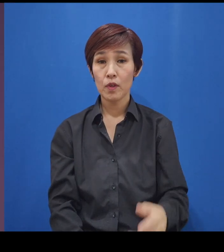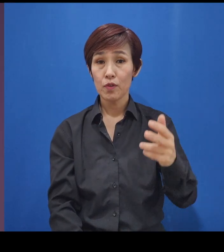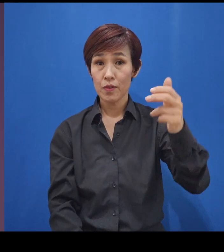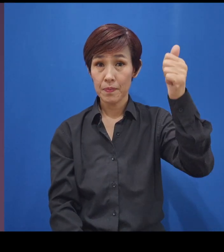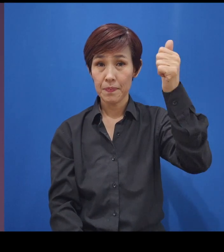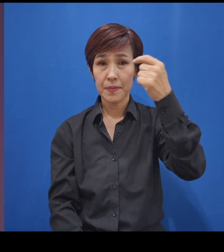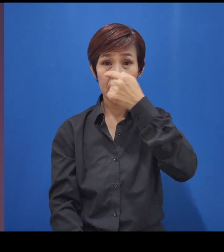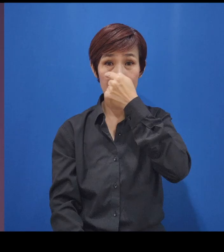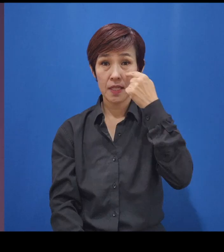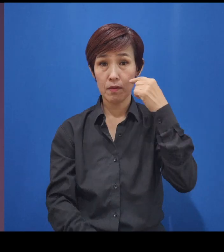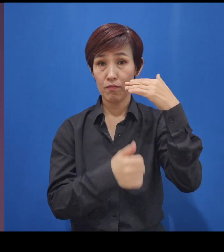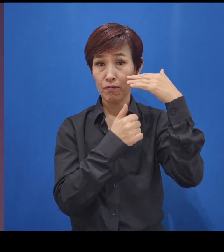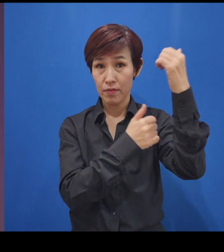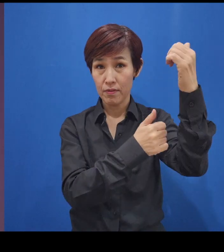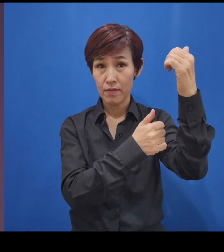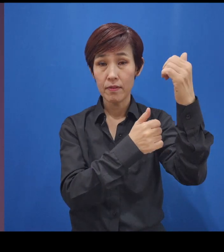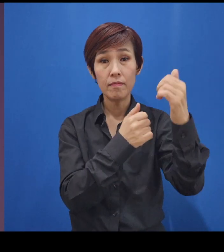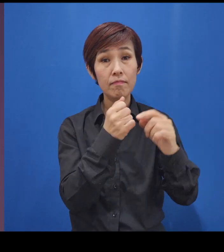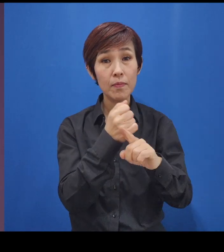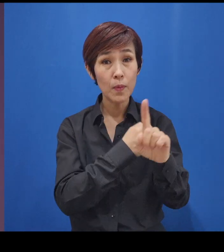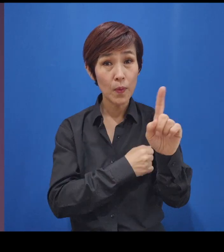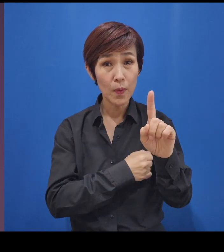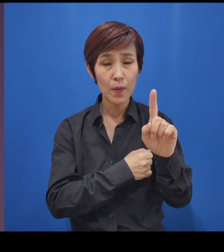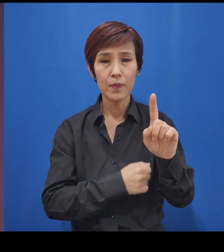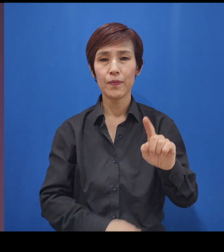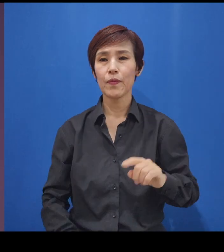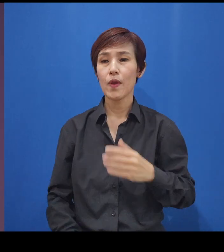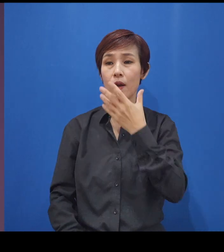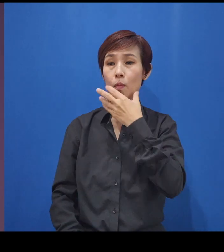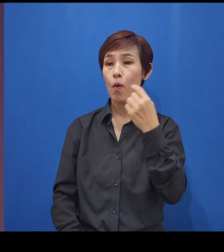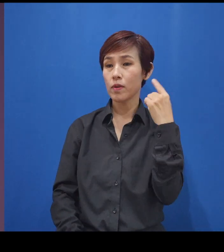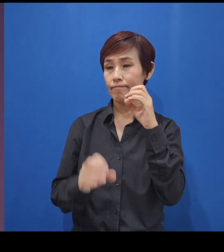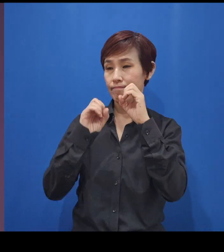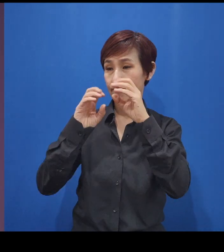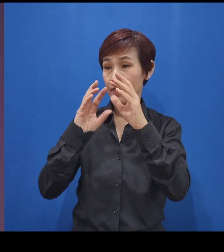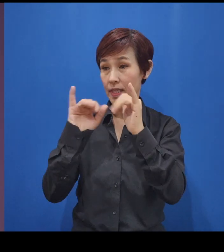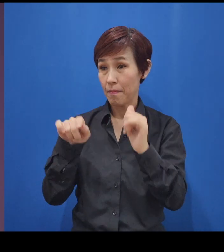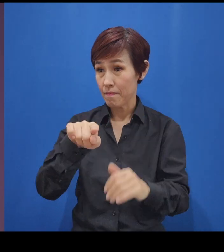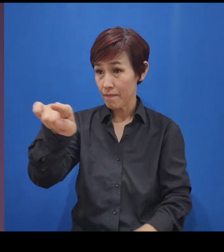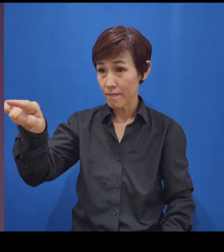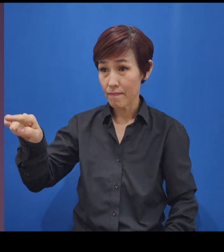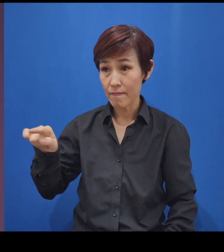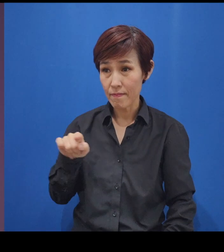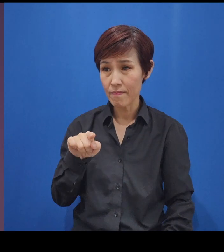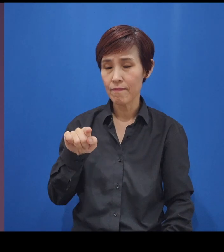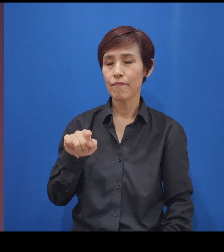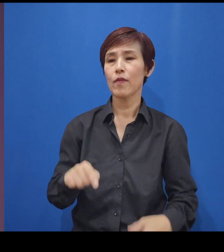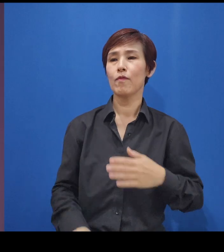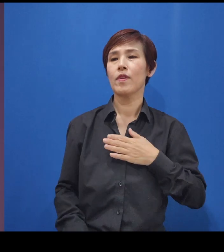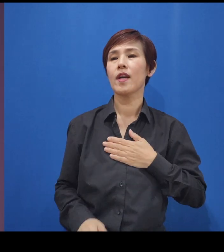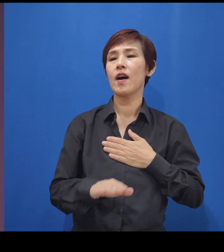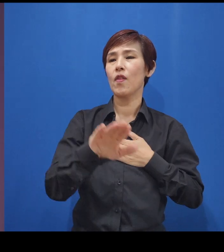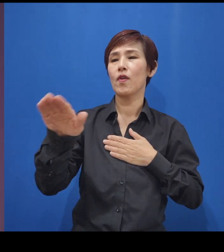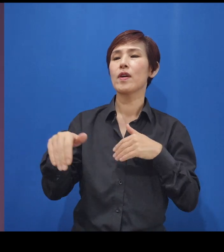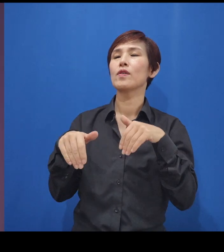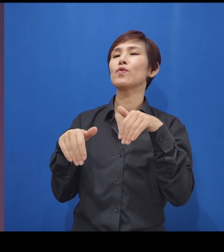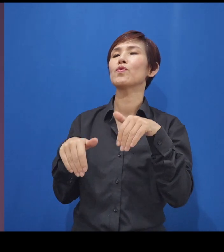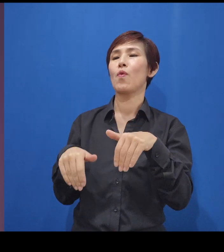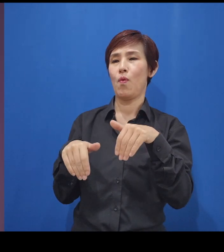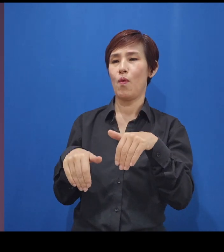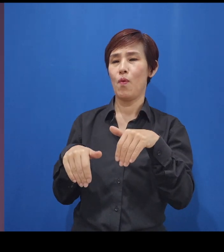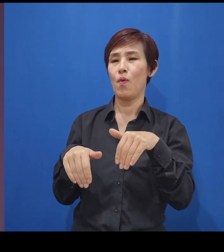주의 증인으로 부름받았다는 뜻은 우리가 복음 전하는 자들을 향해 우리가 너희의